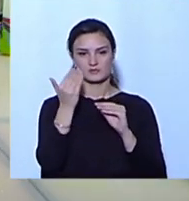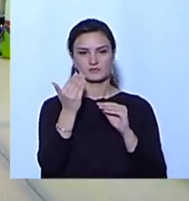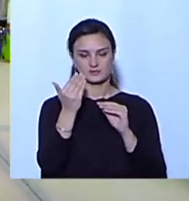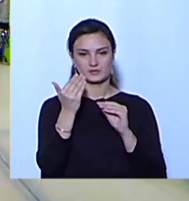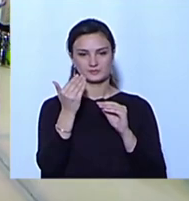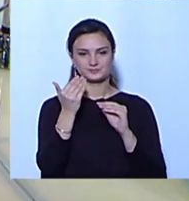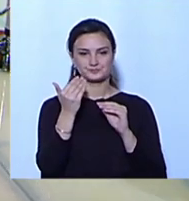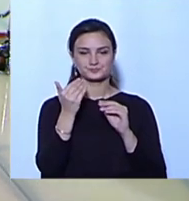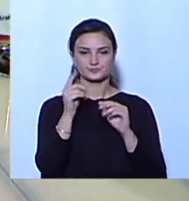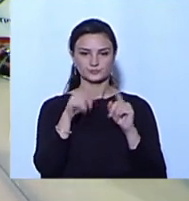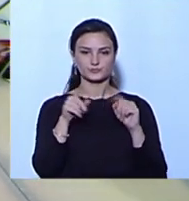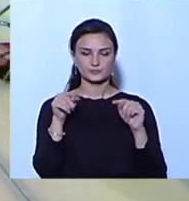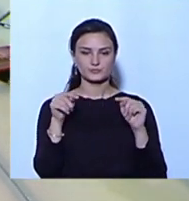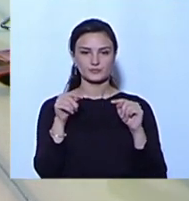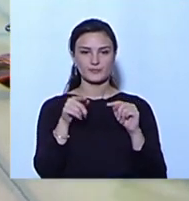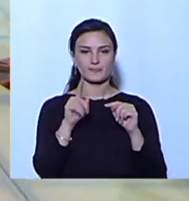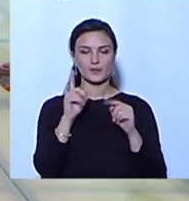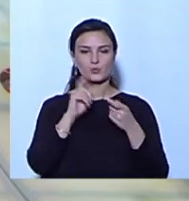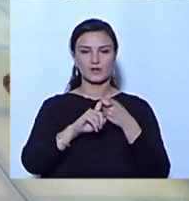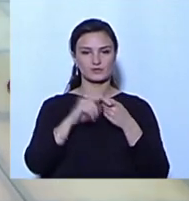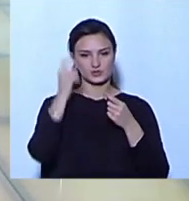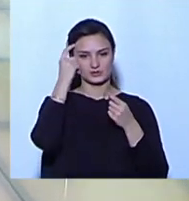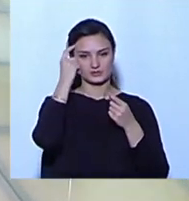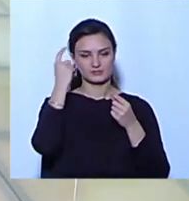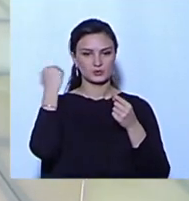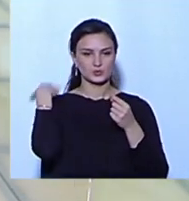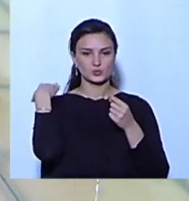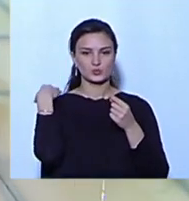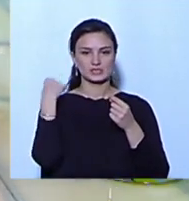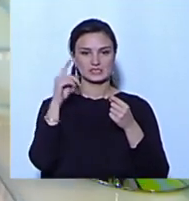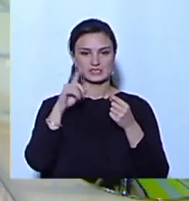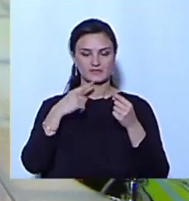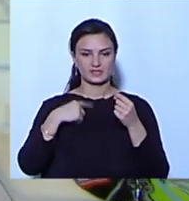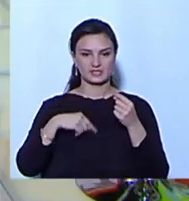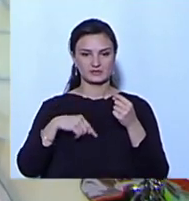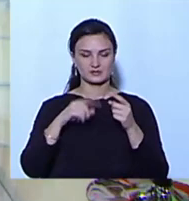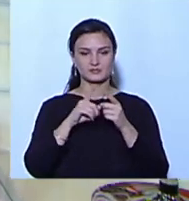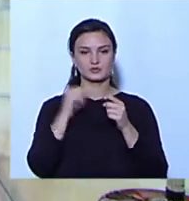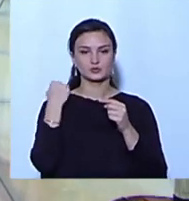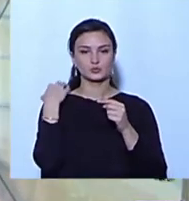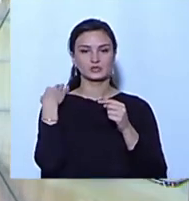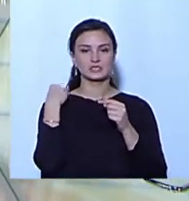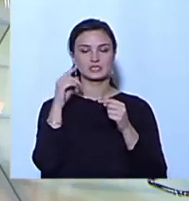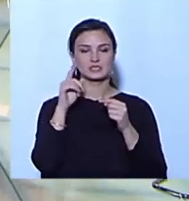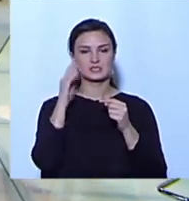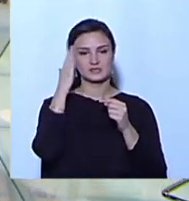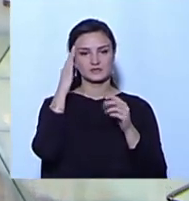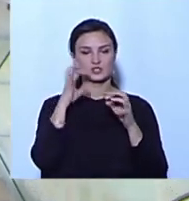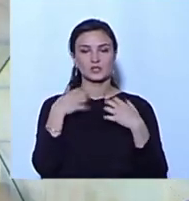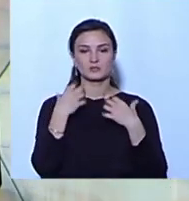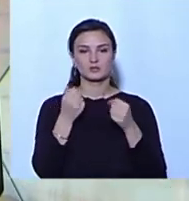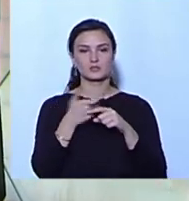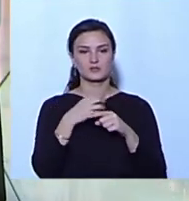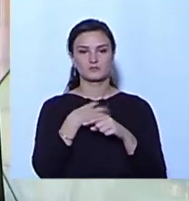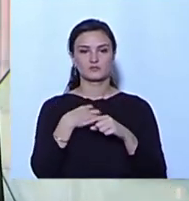საკმაოდ დრამატულიც კი არის, რომის უკავშირდება ზურგის ტვინს. და ზურგის ტვინის ჯანმრთელობა არანაკლებ მნიშვნელოვანია